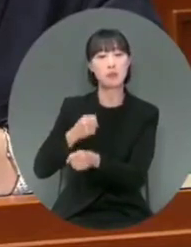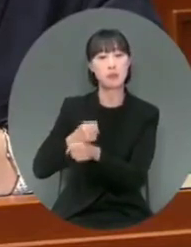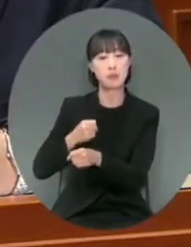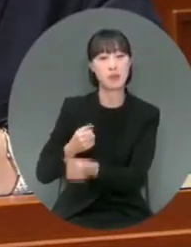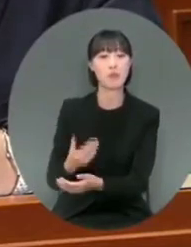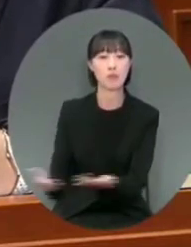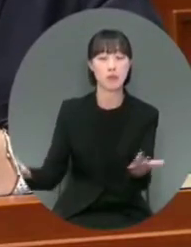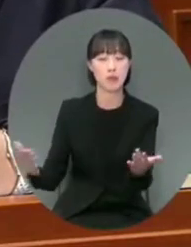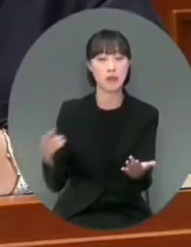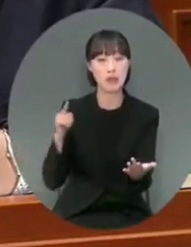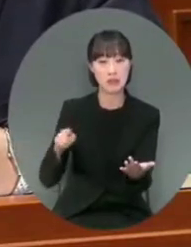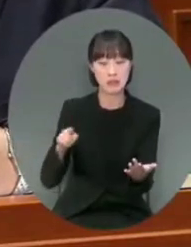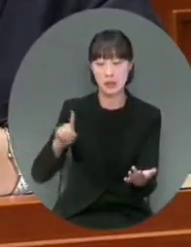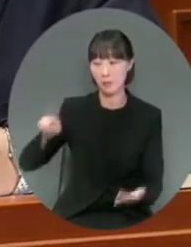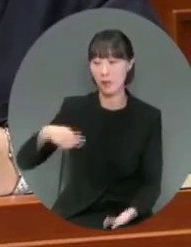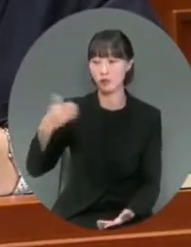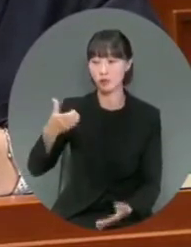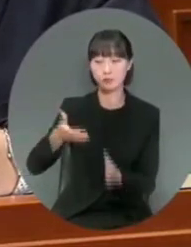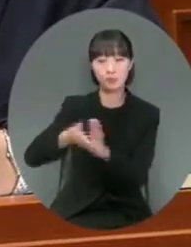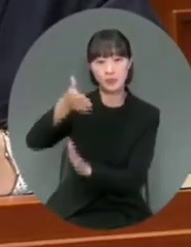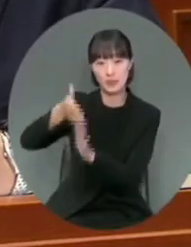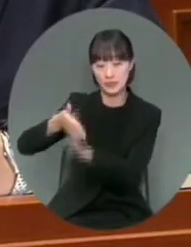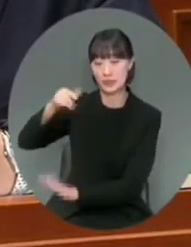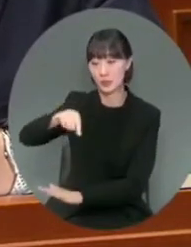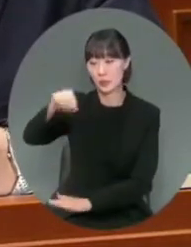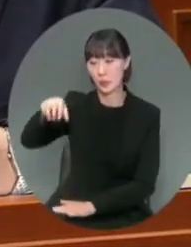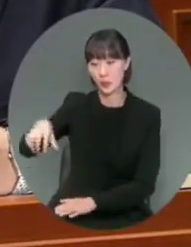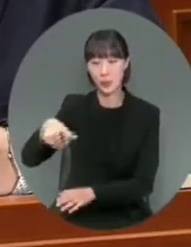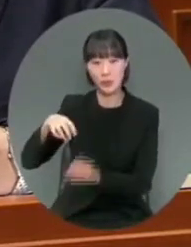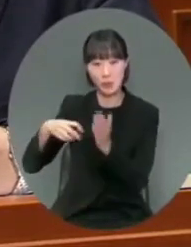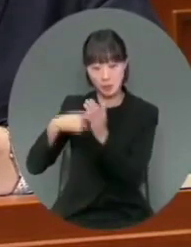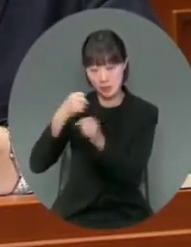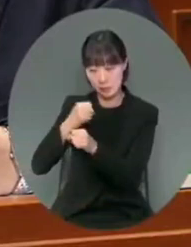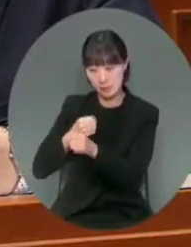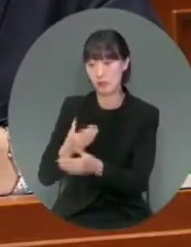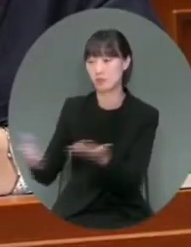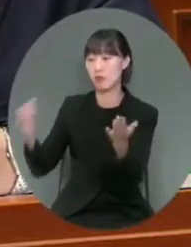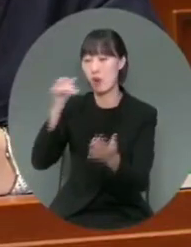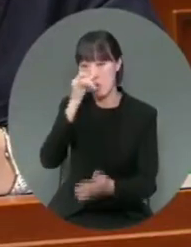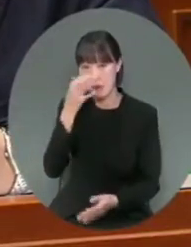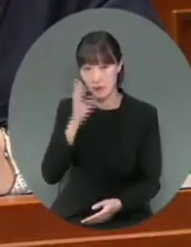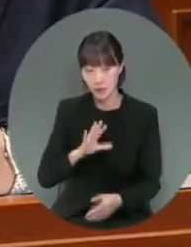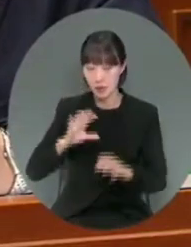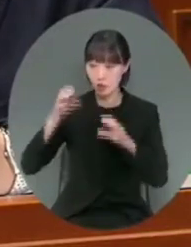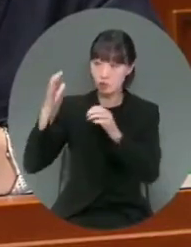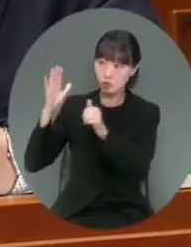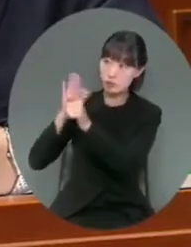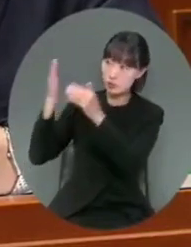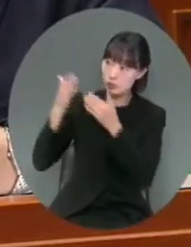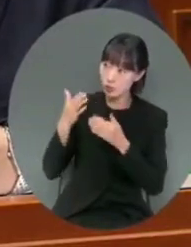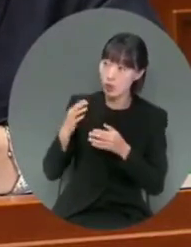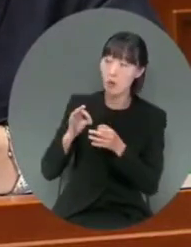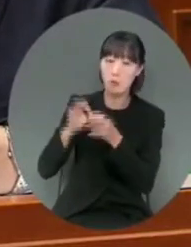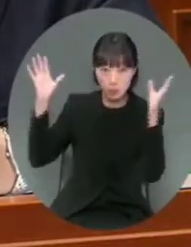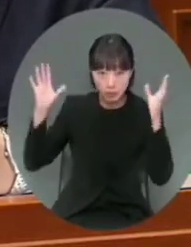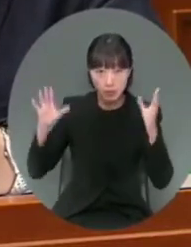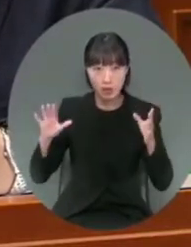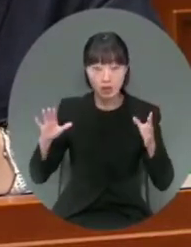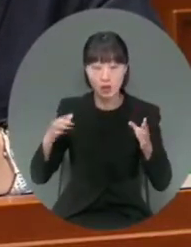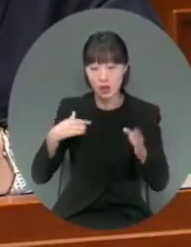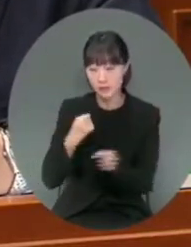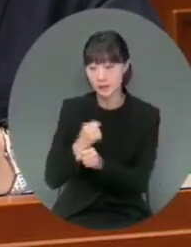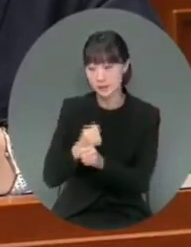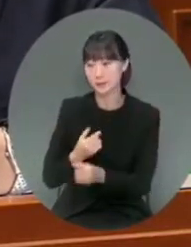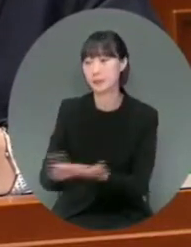지역화폐를 총 190개 지자체에서 발행하고 있는데 국비 지원 여부와 상관없이 발행하겠다는 것이 무려